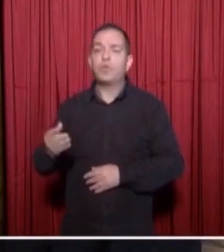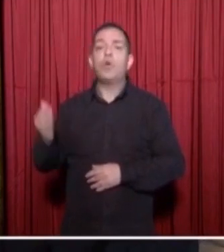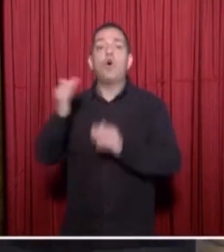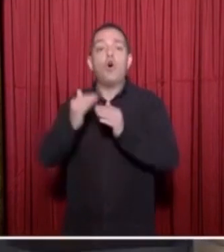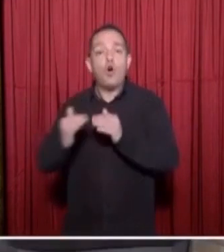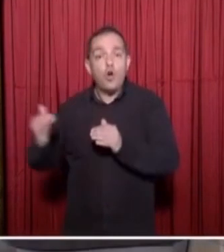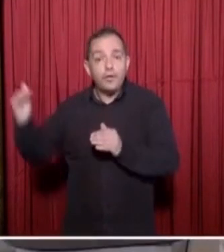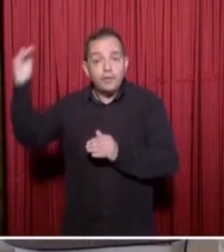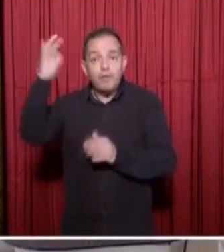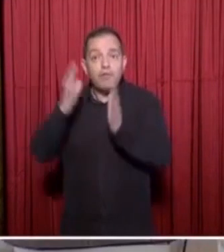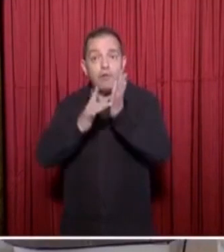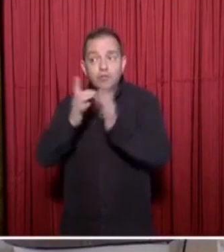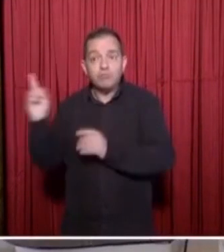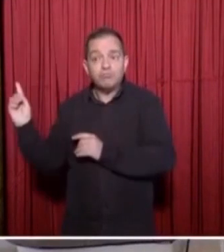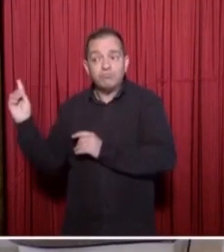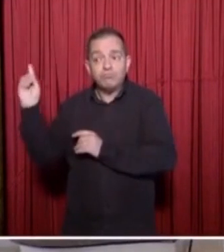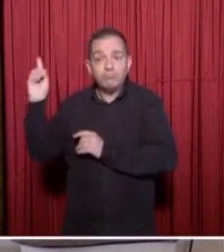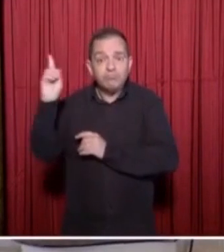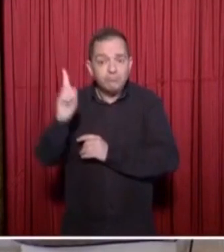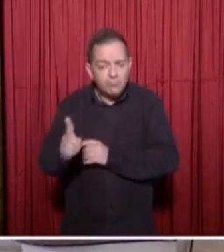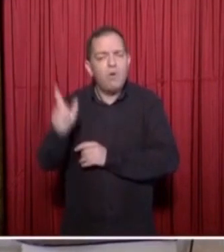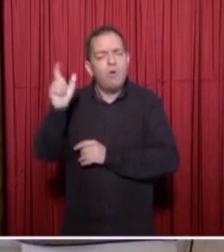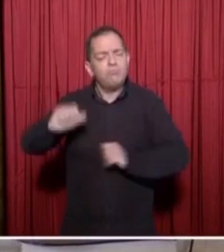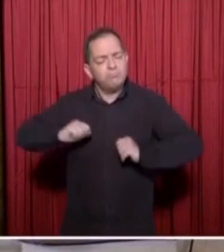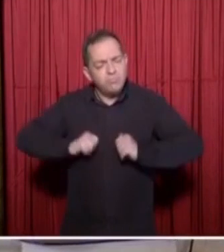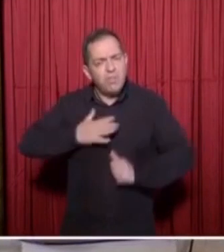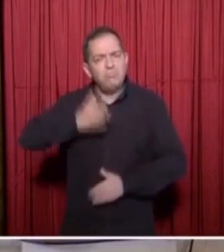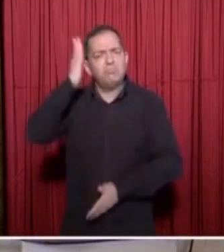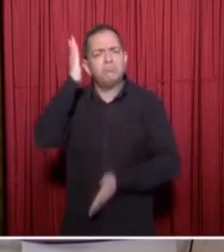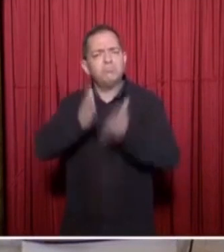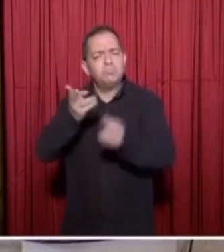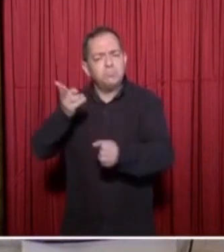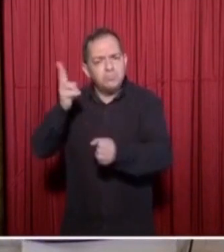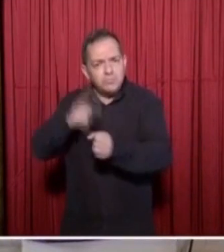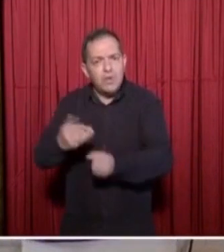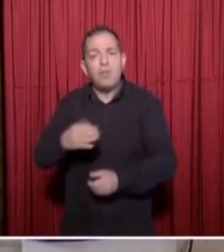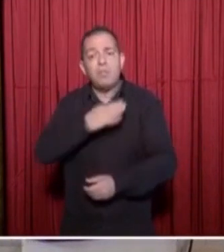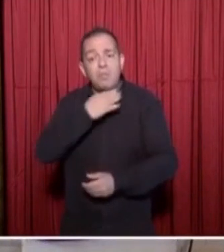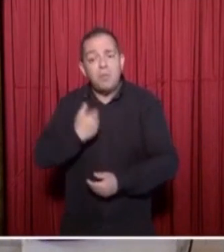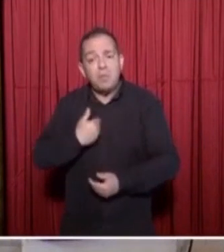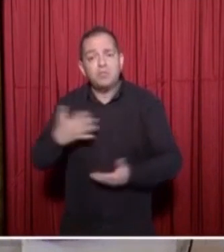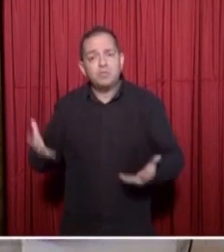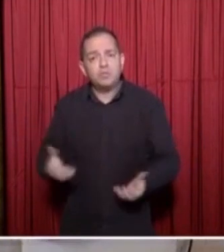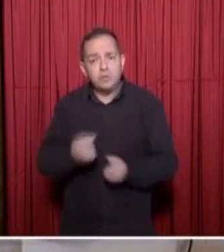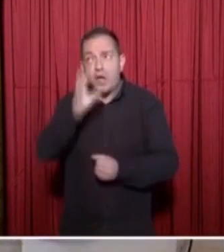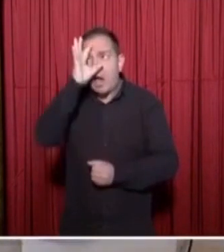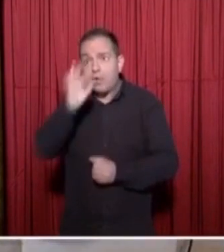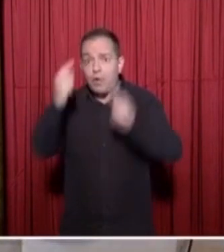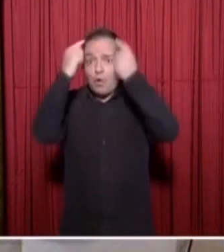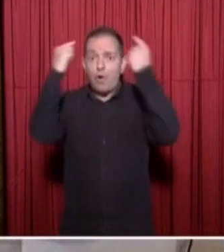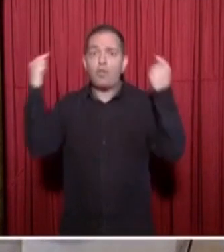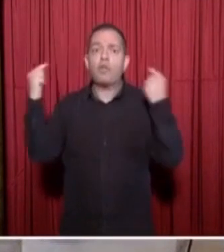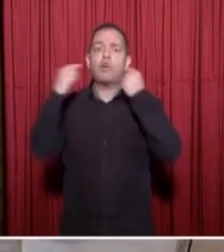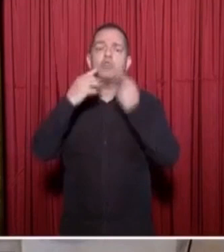Ερχόμενος ο Κύριος επί το εκούσιον πάθος, δια την ημών σωτηρίαν Χριστός ο αληθινός Θεός